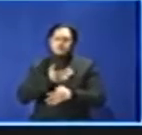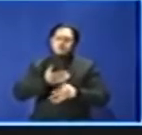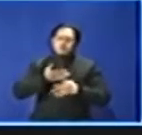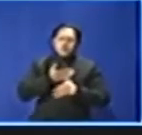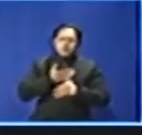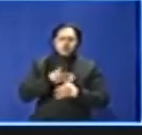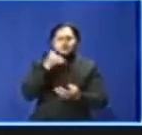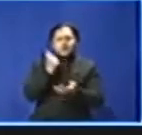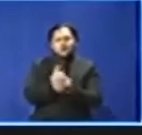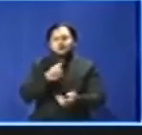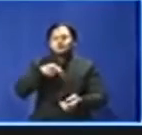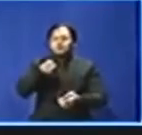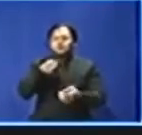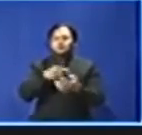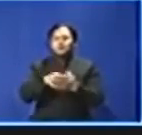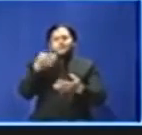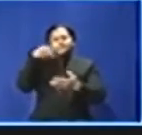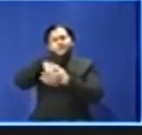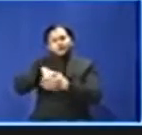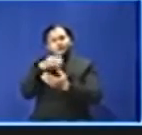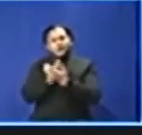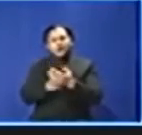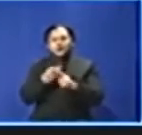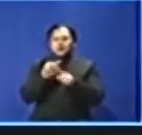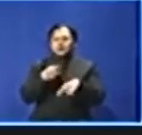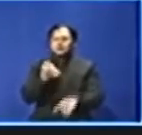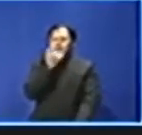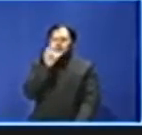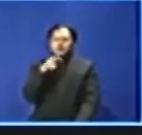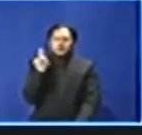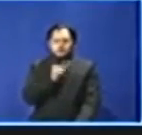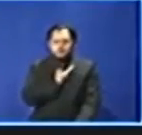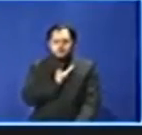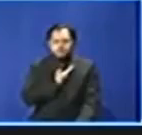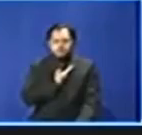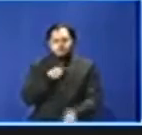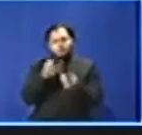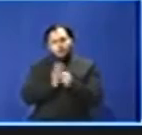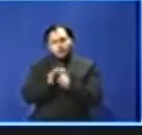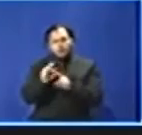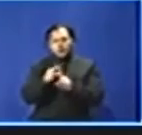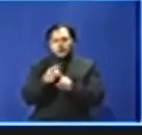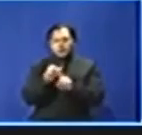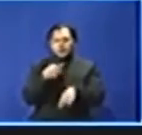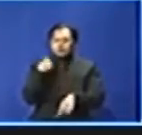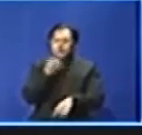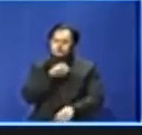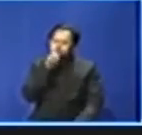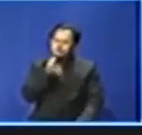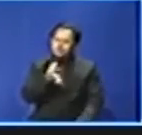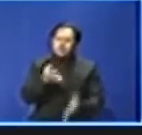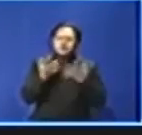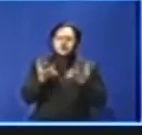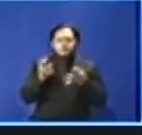tentu itu bagian dari kekhilafan dan kealpaan kami kira itu yang bisa saya sampaikan mudah-mudahan